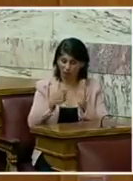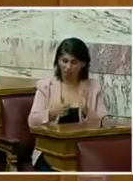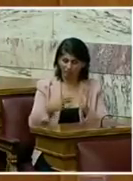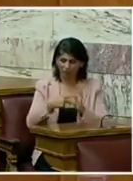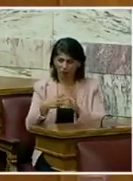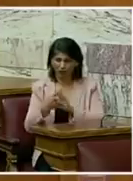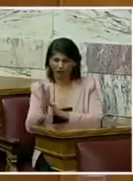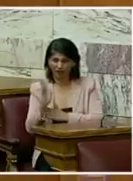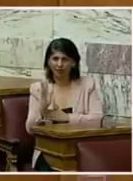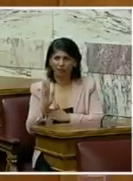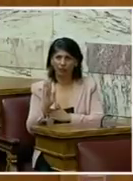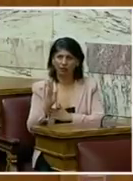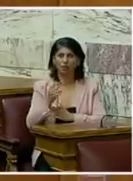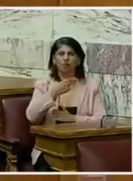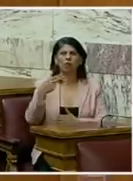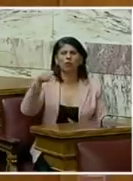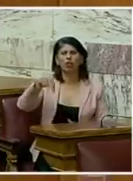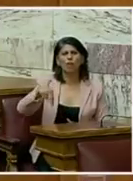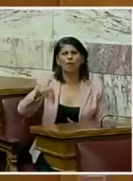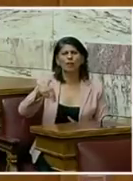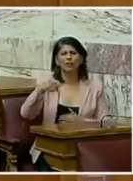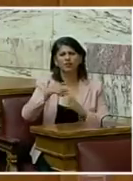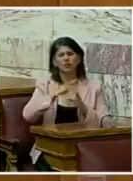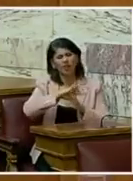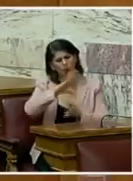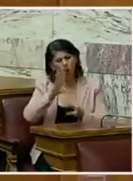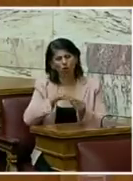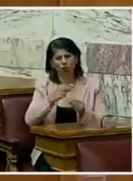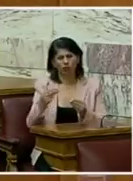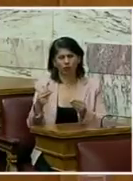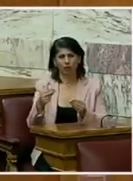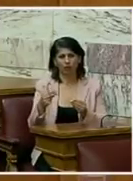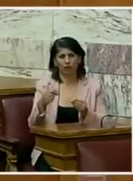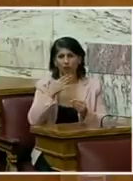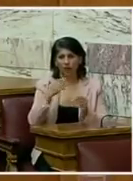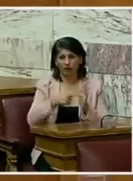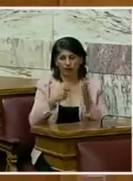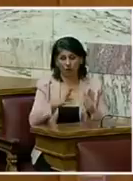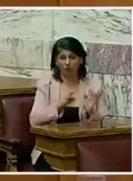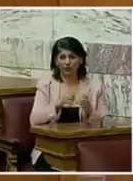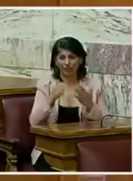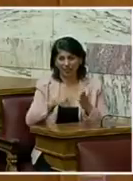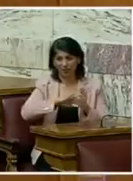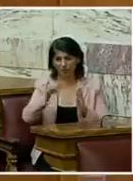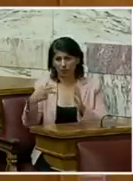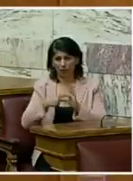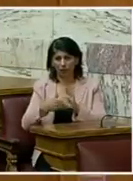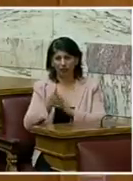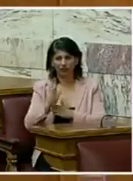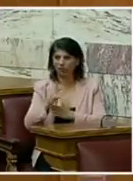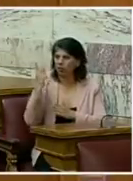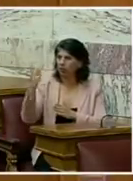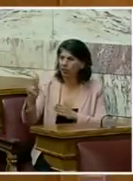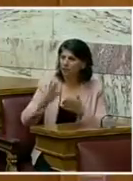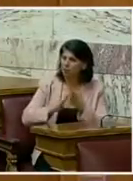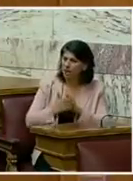2006-2014, υπόθεση Νοβάρτης και γενικά υπόθεση στον χώρο της υγείας. Δηλαδή από το 1996 μέχρι το 2014 η δικαιοσύνη ασχολείται με δικές σας πράξεις ή παραλήψεις